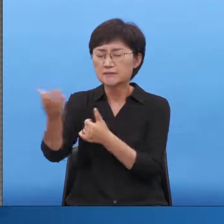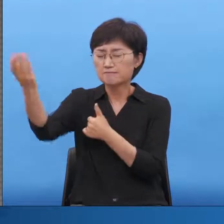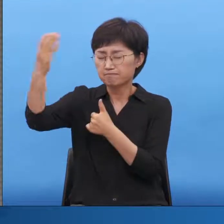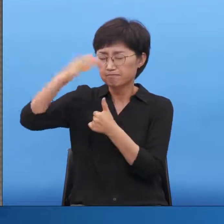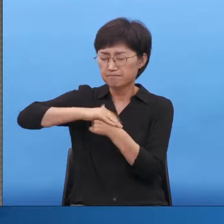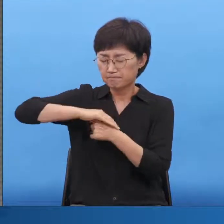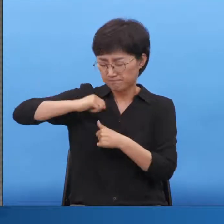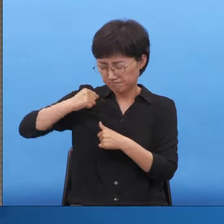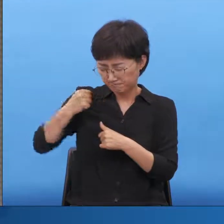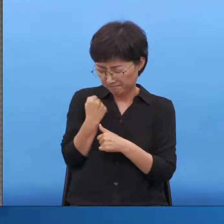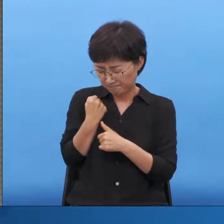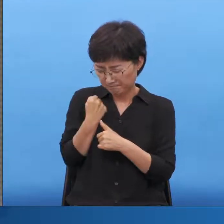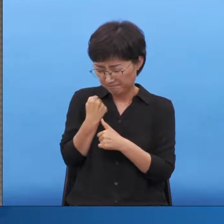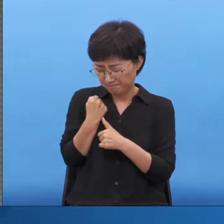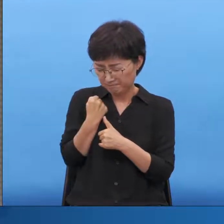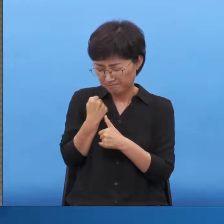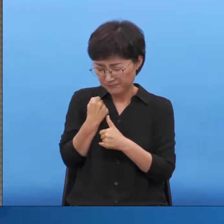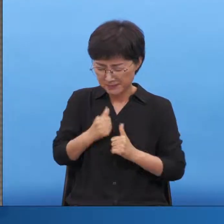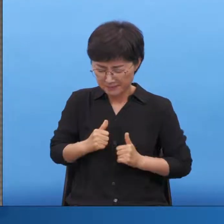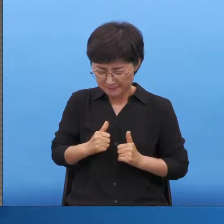하여 주시기를 원합니다.